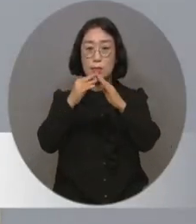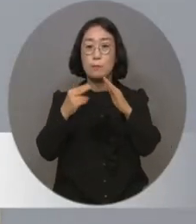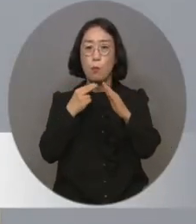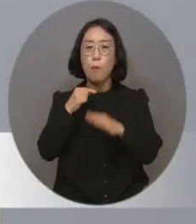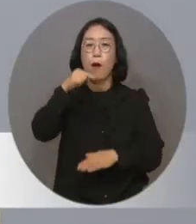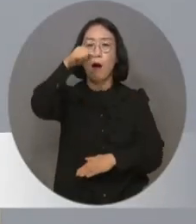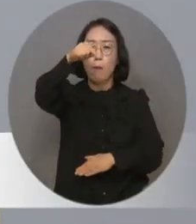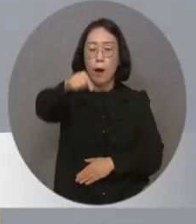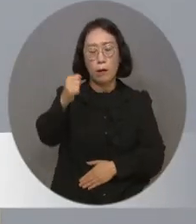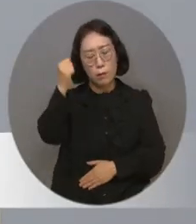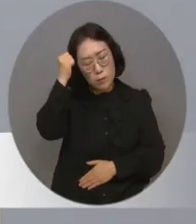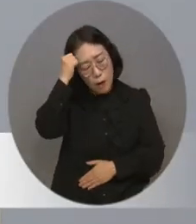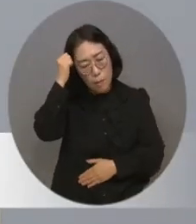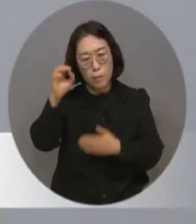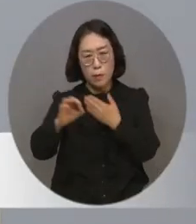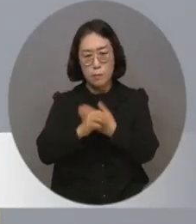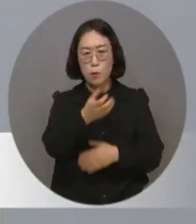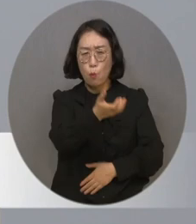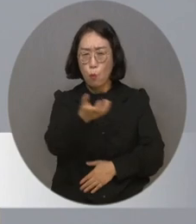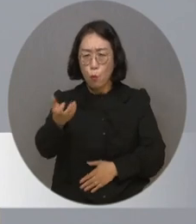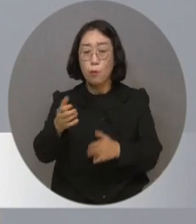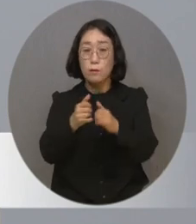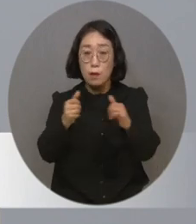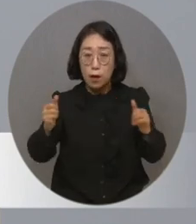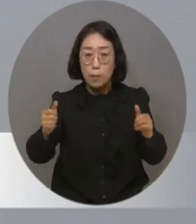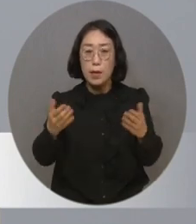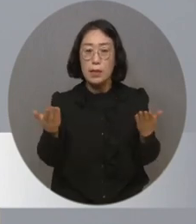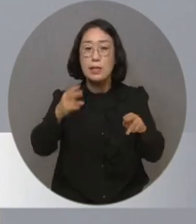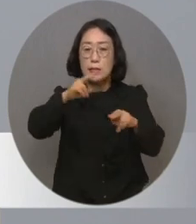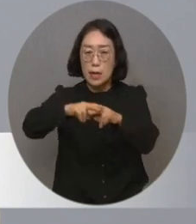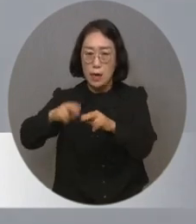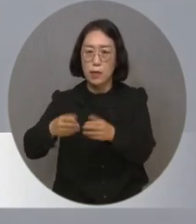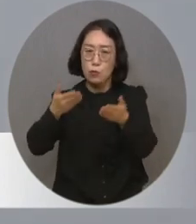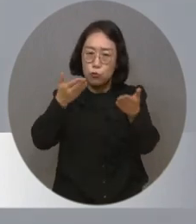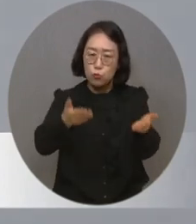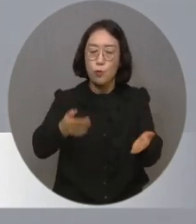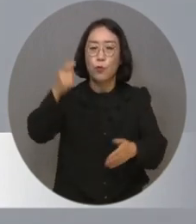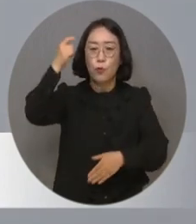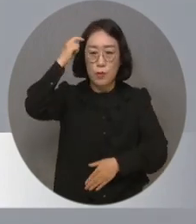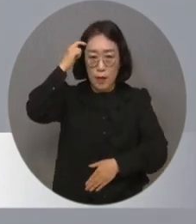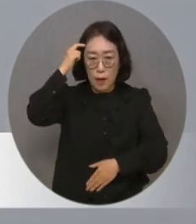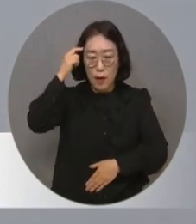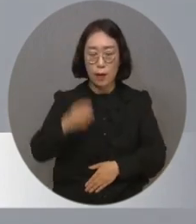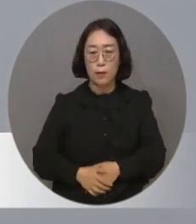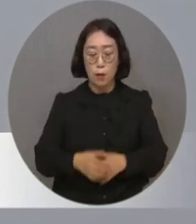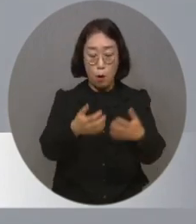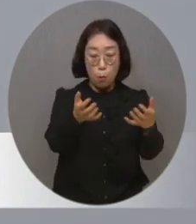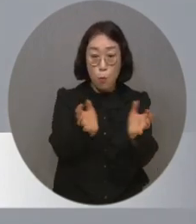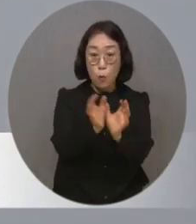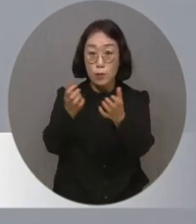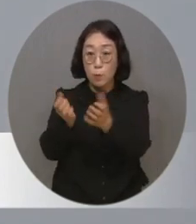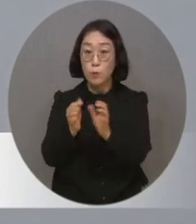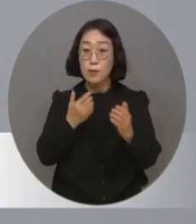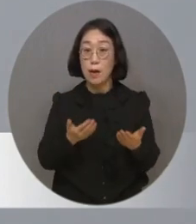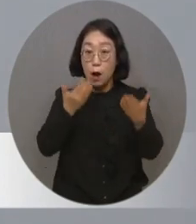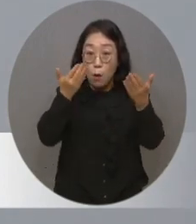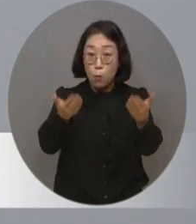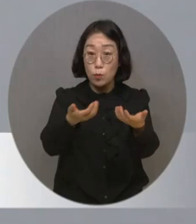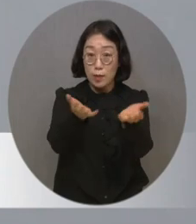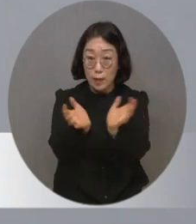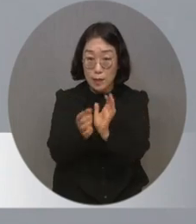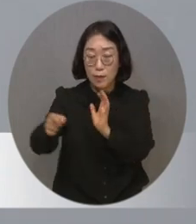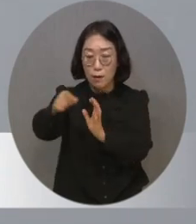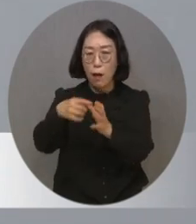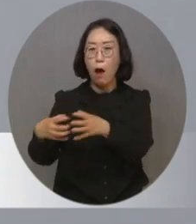노숙자분들에게 일자리를 제공한다라고 하는 그런 생각에서 출발을 했고 10개의 봉사하는 단체들 그분들이